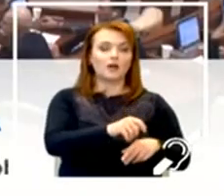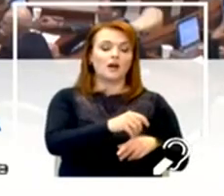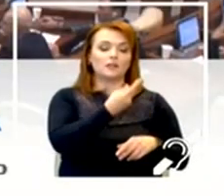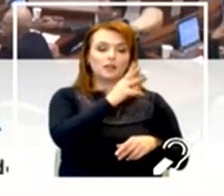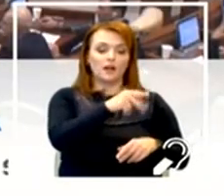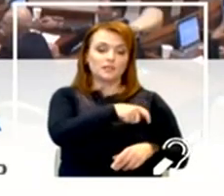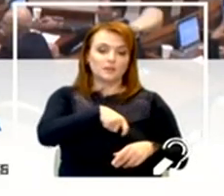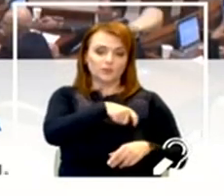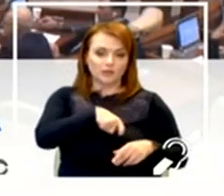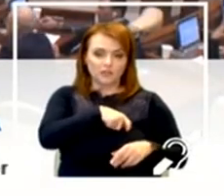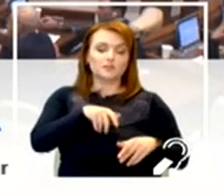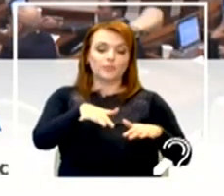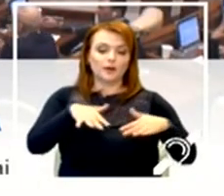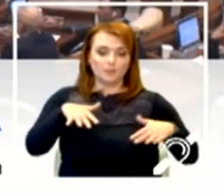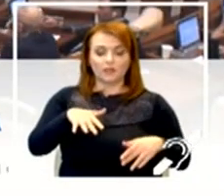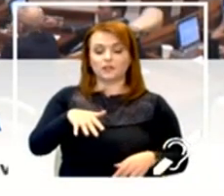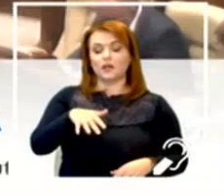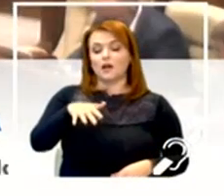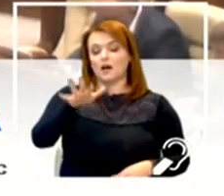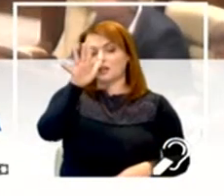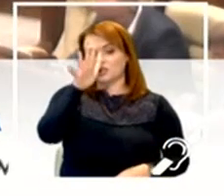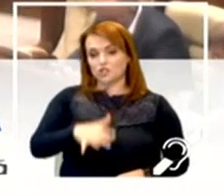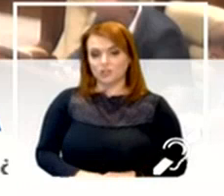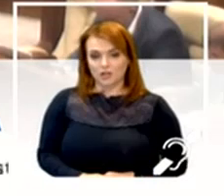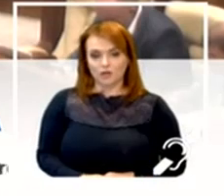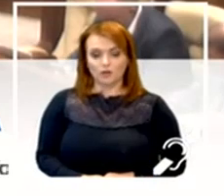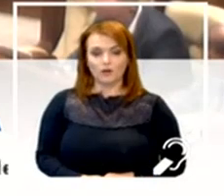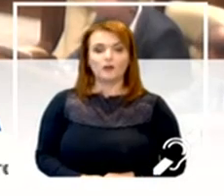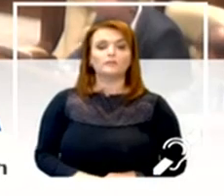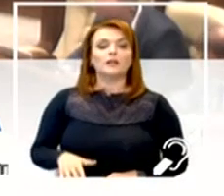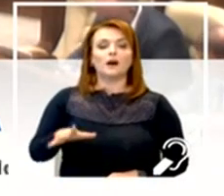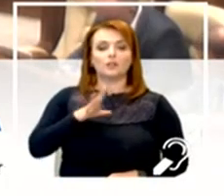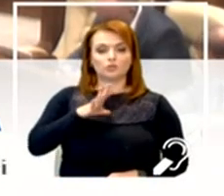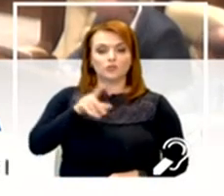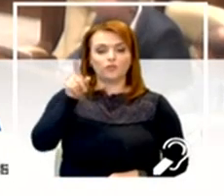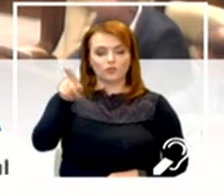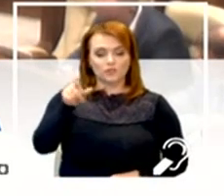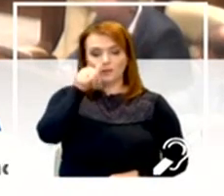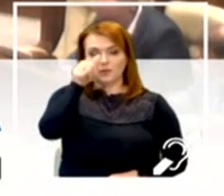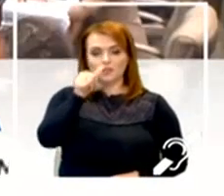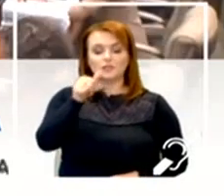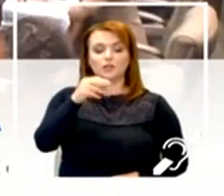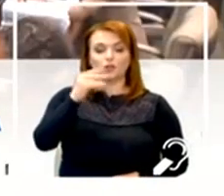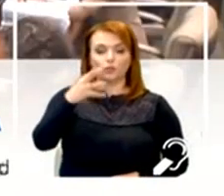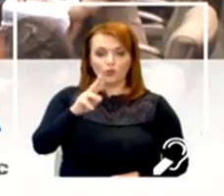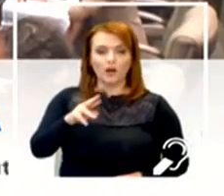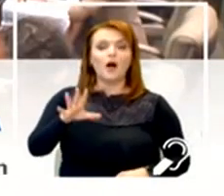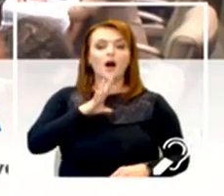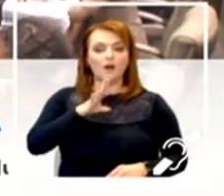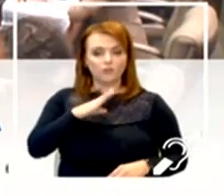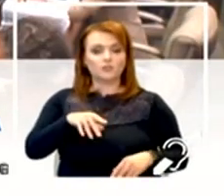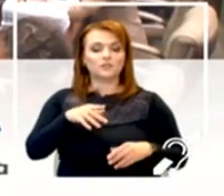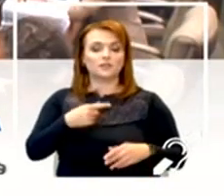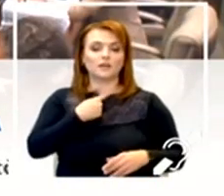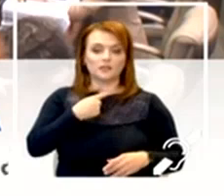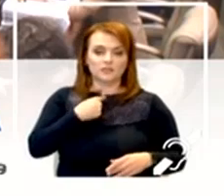introdus restricții de participare în alegeri pentru fruntașii și membrii unui partid scos în afara legii de Curtea Constituțională aceleași modificări au